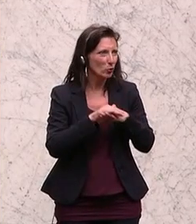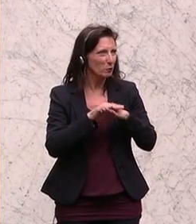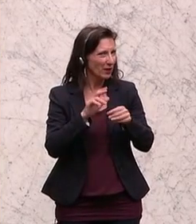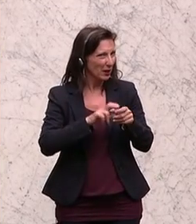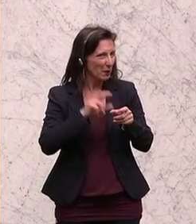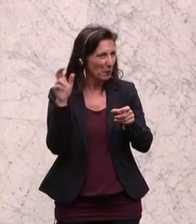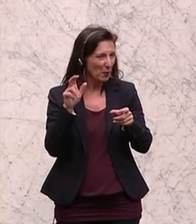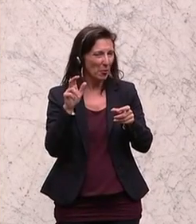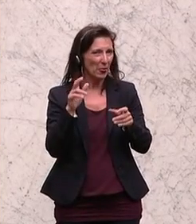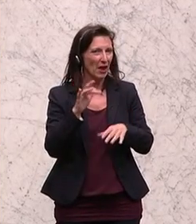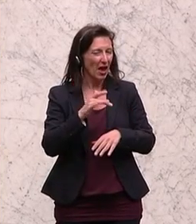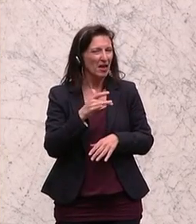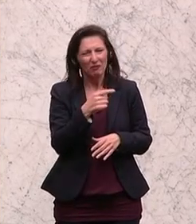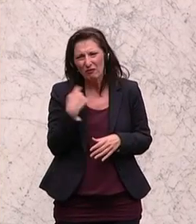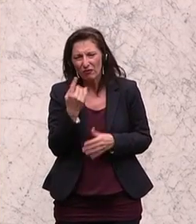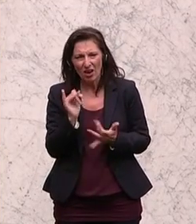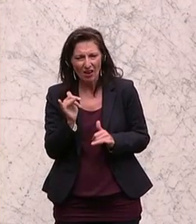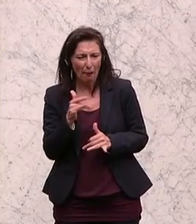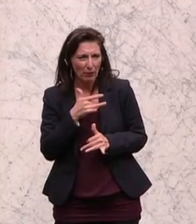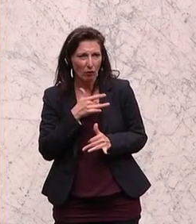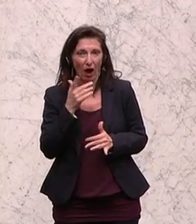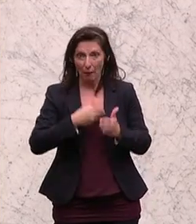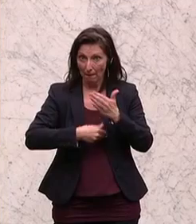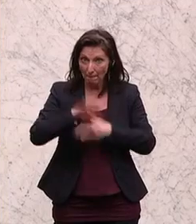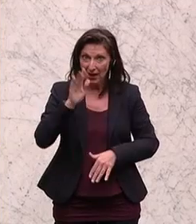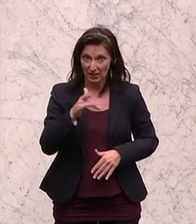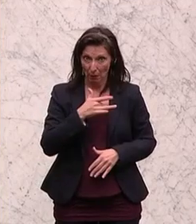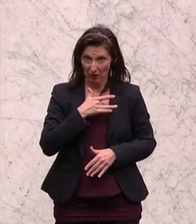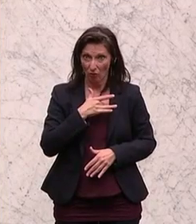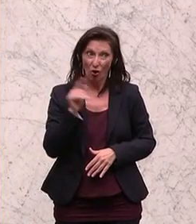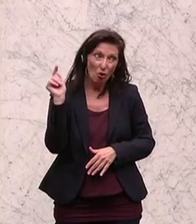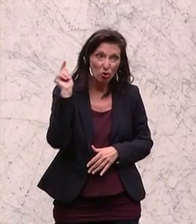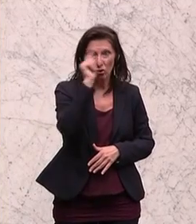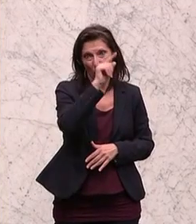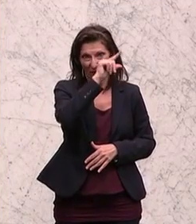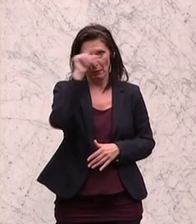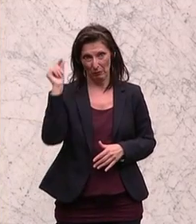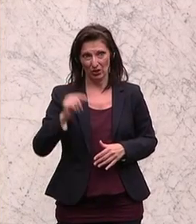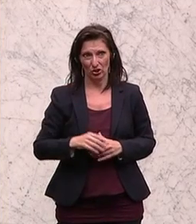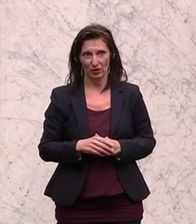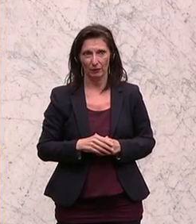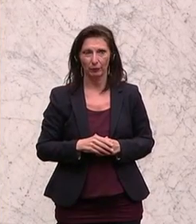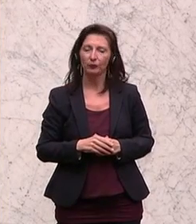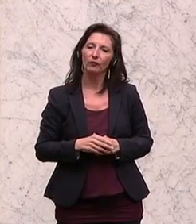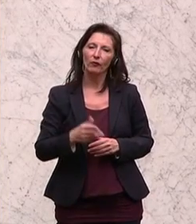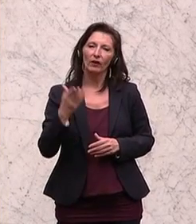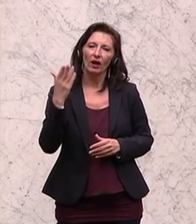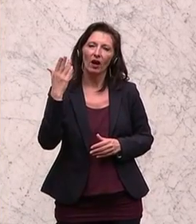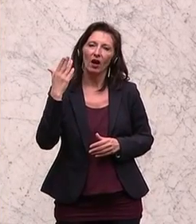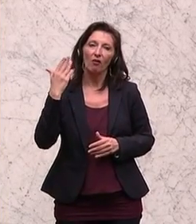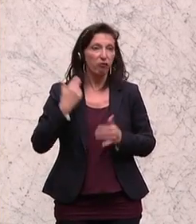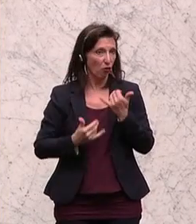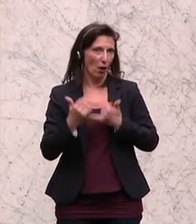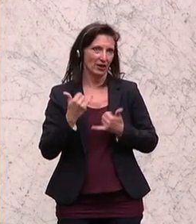so sehr uns der Brexit auch treffen mag, am schwersten wird er wohl letztendlich die Briten selbst treffen. Und bereits